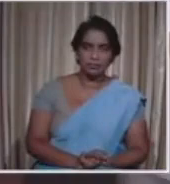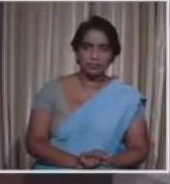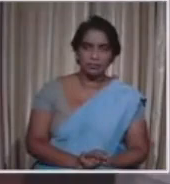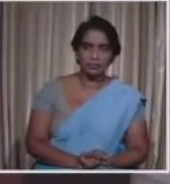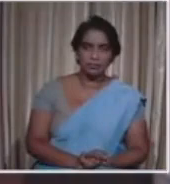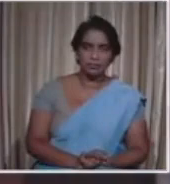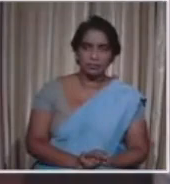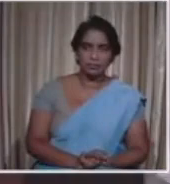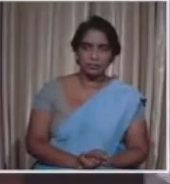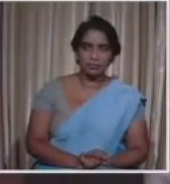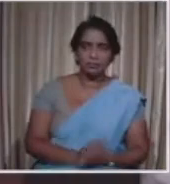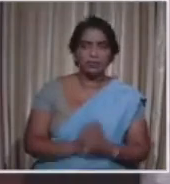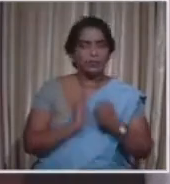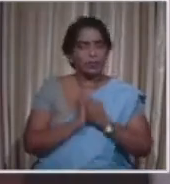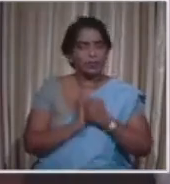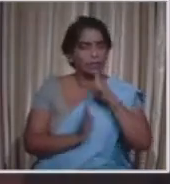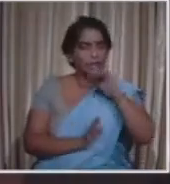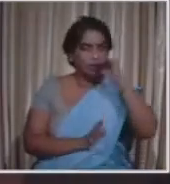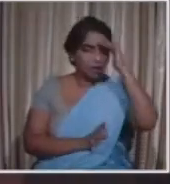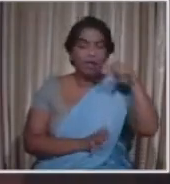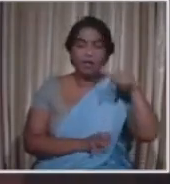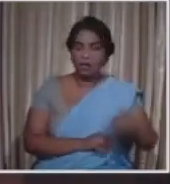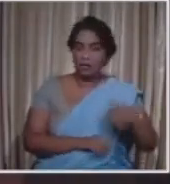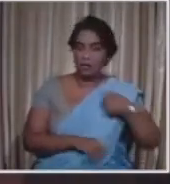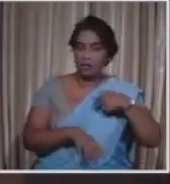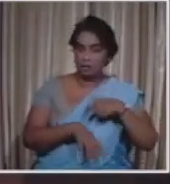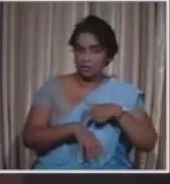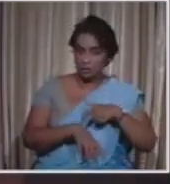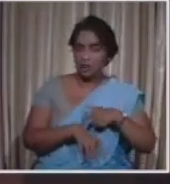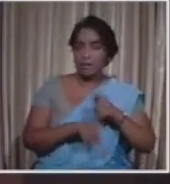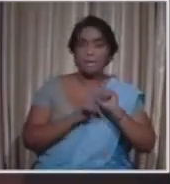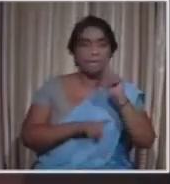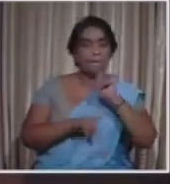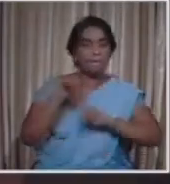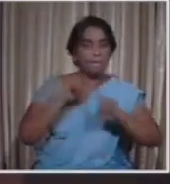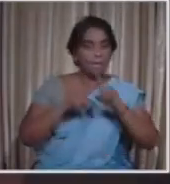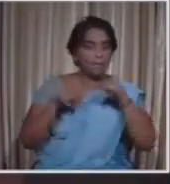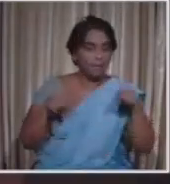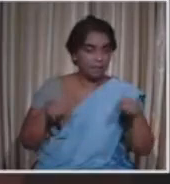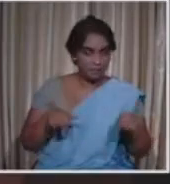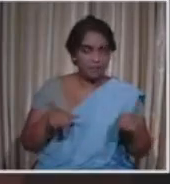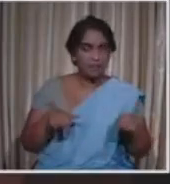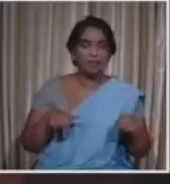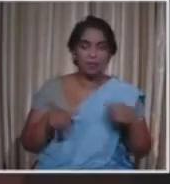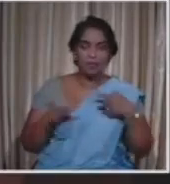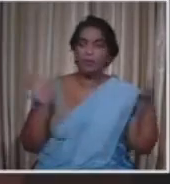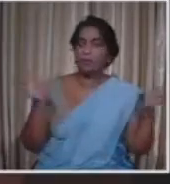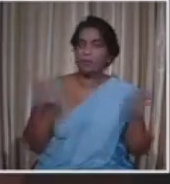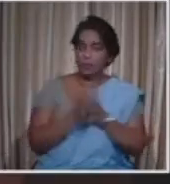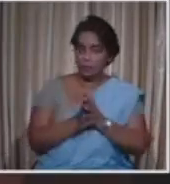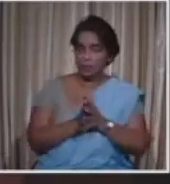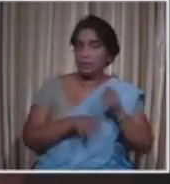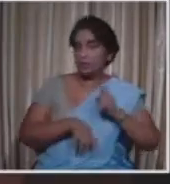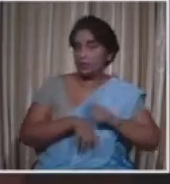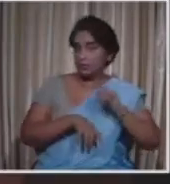කතානායකතුමනි අද අපි මේ මොහොතේ මේ සභාවේ එකට රැස් වෙලා සිටින